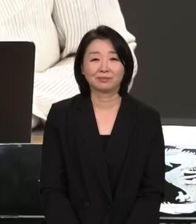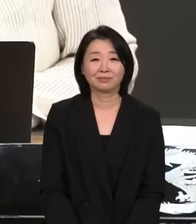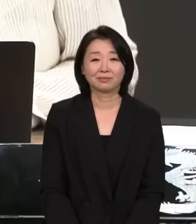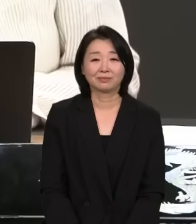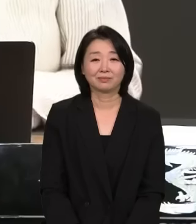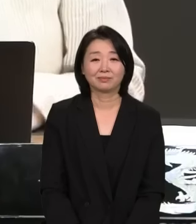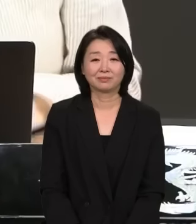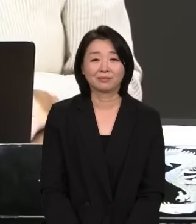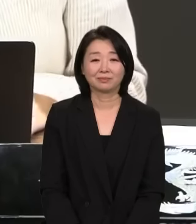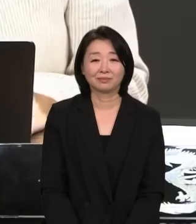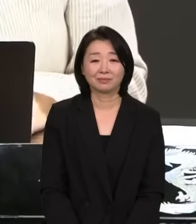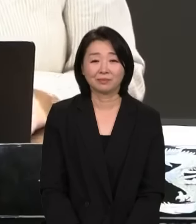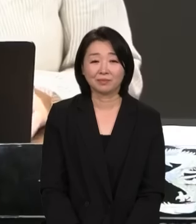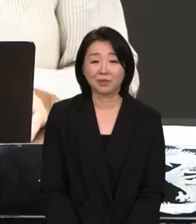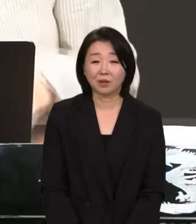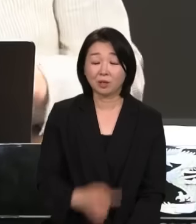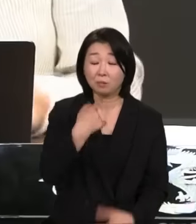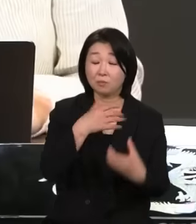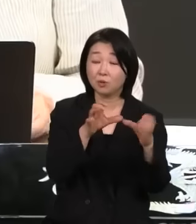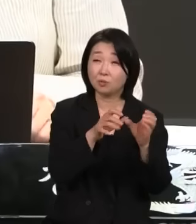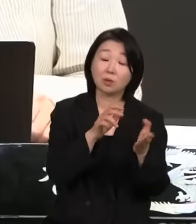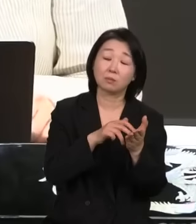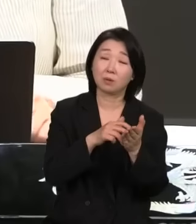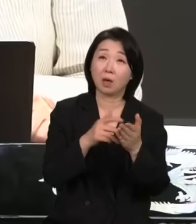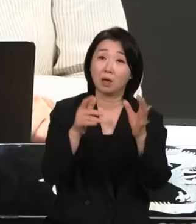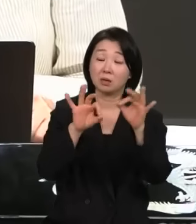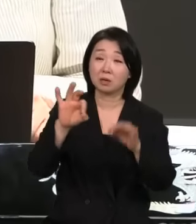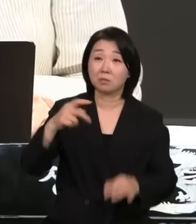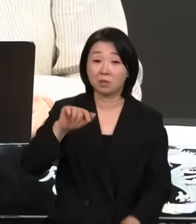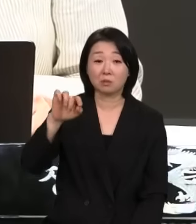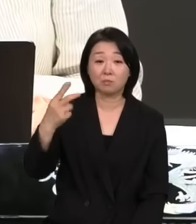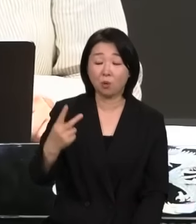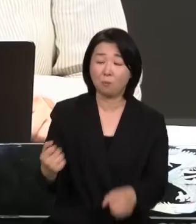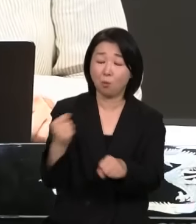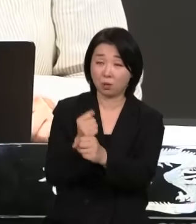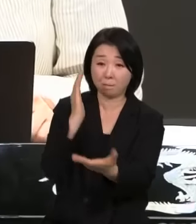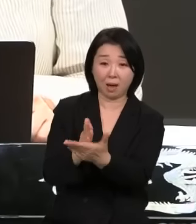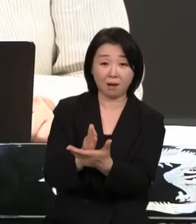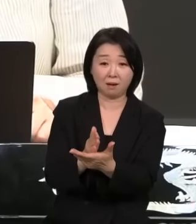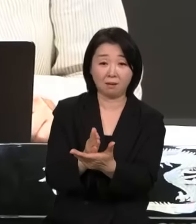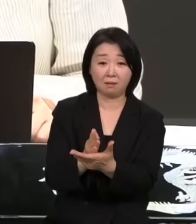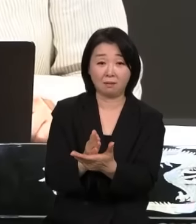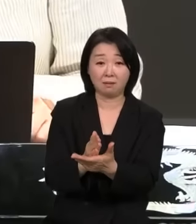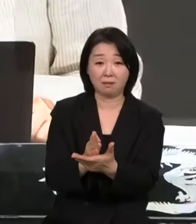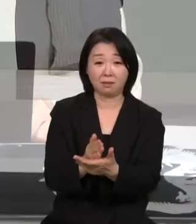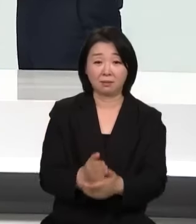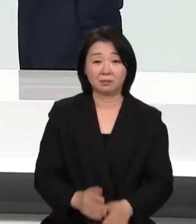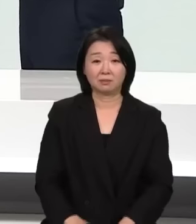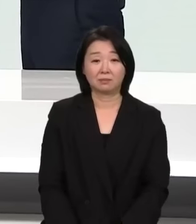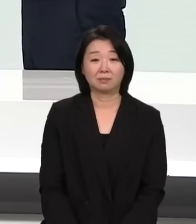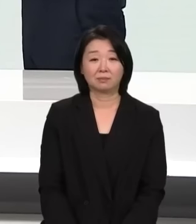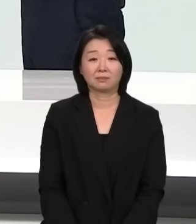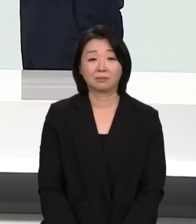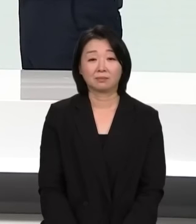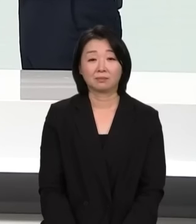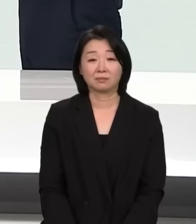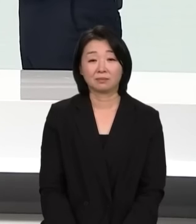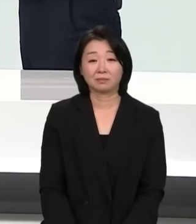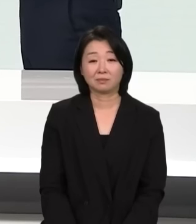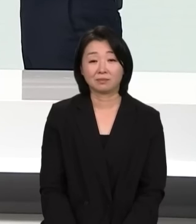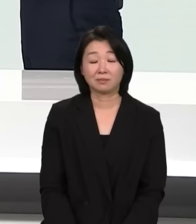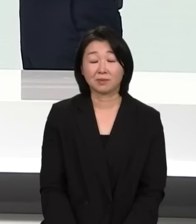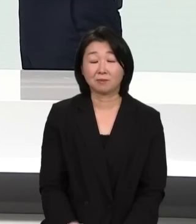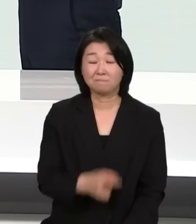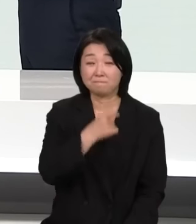놈들이라 아니 그럼 민주당으로 김진표 복당 안 받아야 돼요 자 보신 것처럼